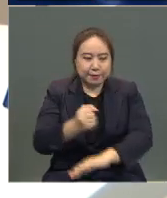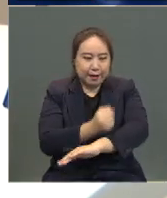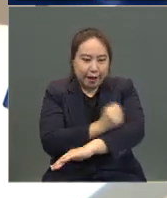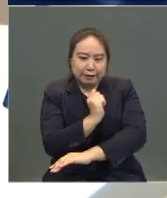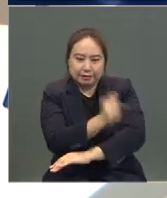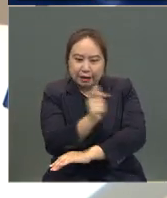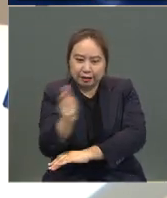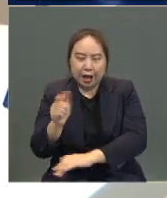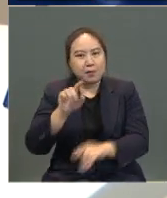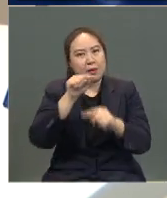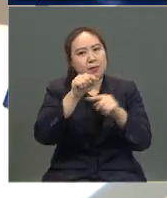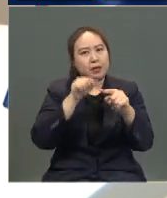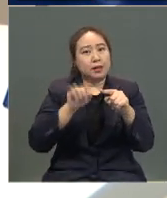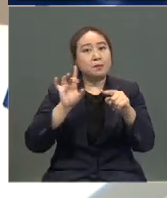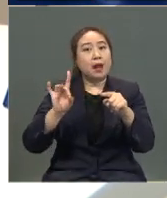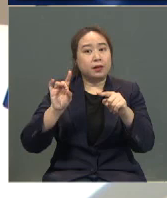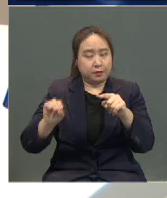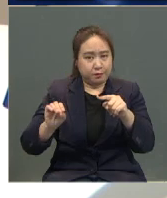ซึ่งเป็นภาคธุรกิจที่ขับเคลื่อนเศรษฐกิจของประเทศเป็นแหล่งจ้างงานที่สำคัญถึงร้อยละ80